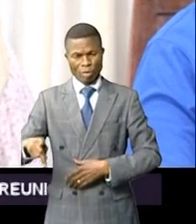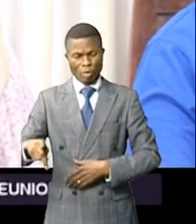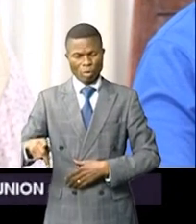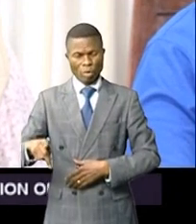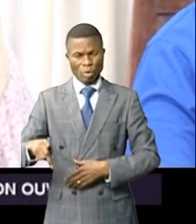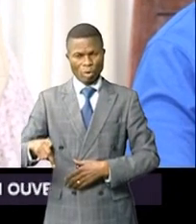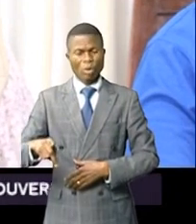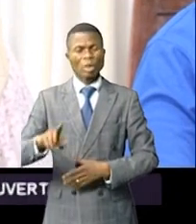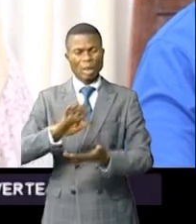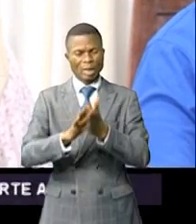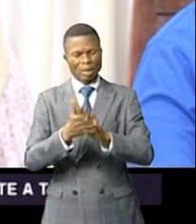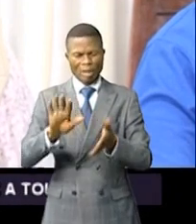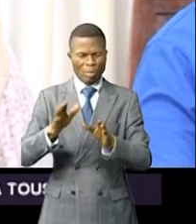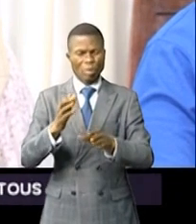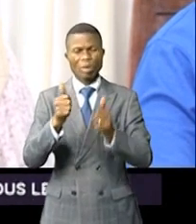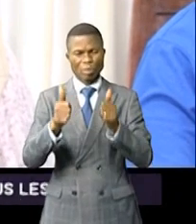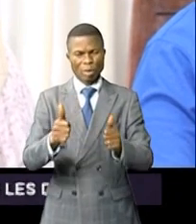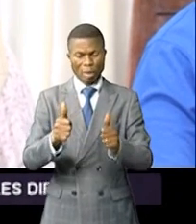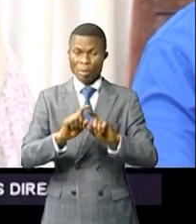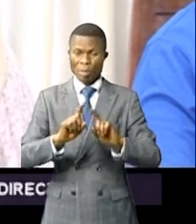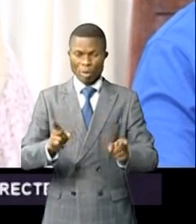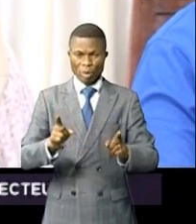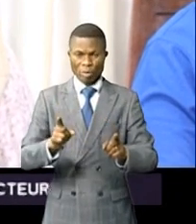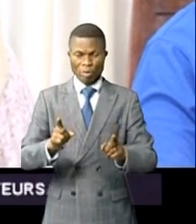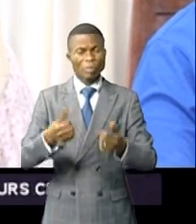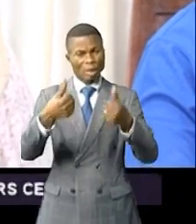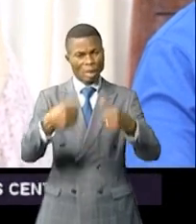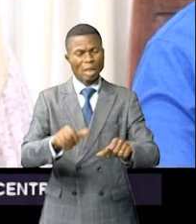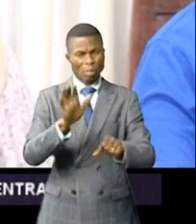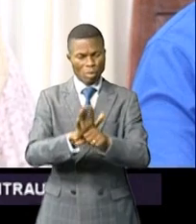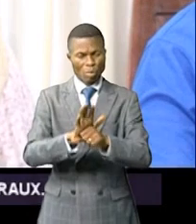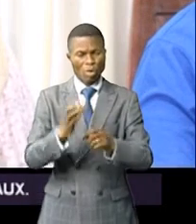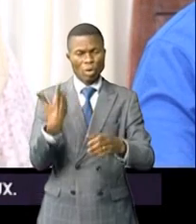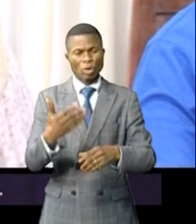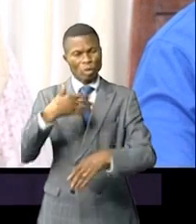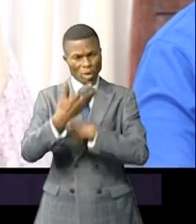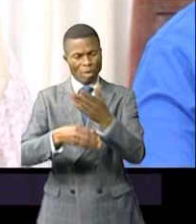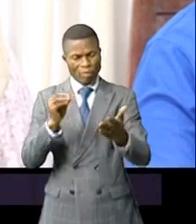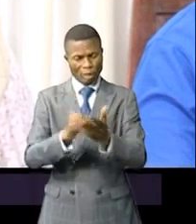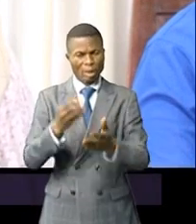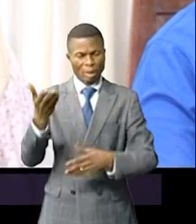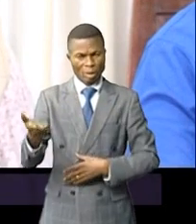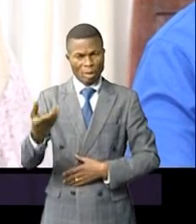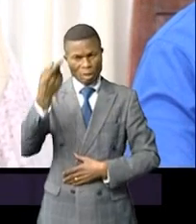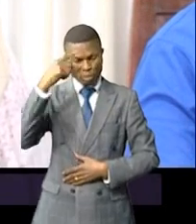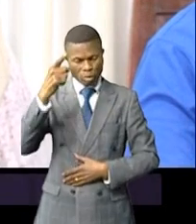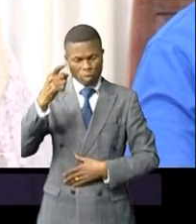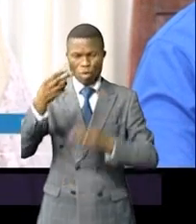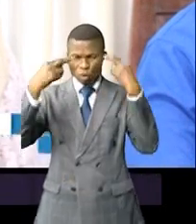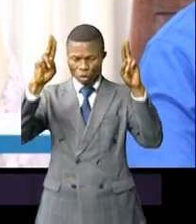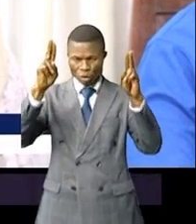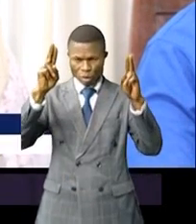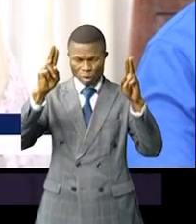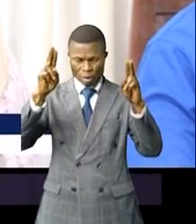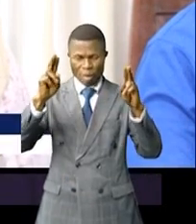à s'améliorer. Cependant, il y reste beaucoup de choses à accomplir pour atteindre les niveaux